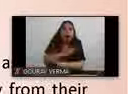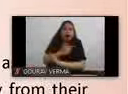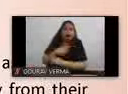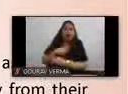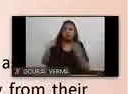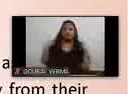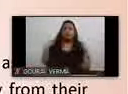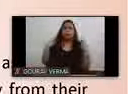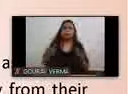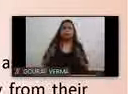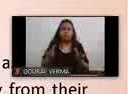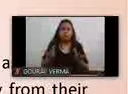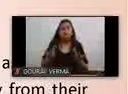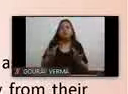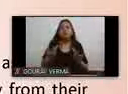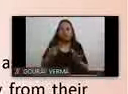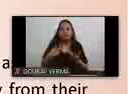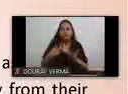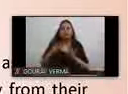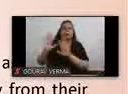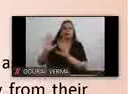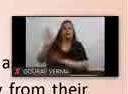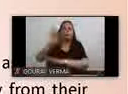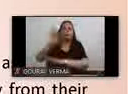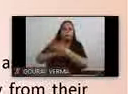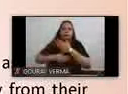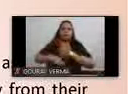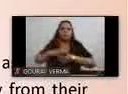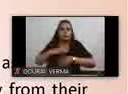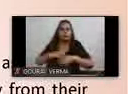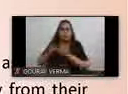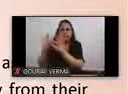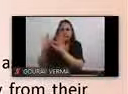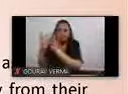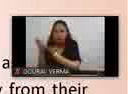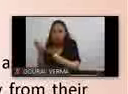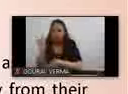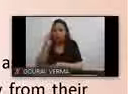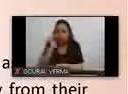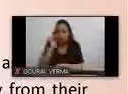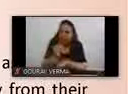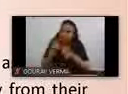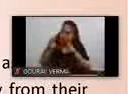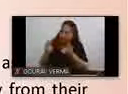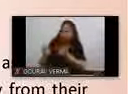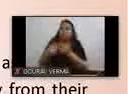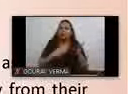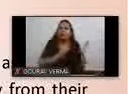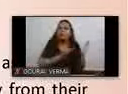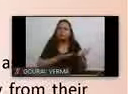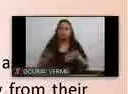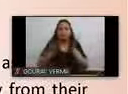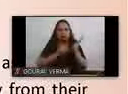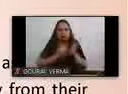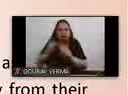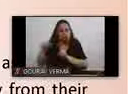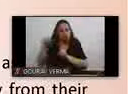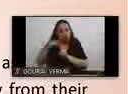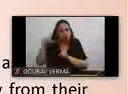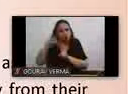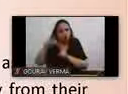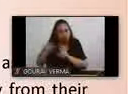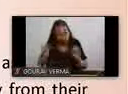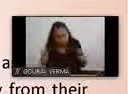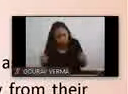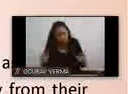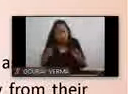by family को और बच्चे को जल्दी अपनी सेवाएं प्रदान करके एक होप एक